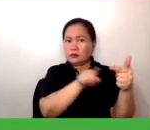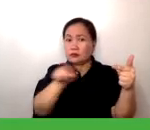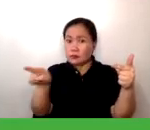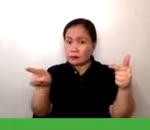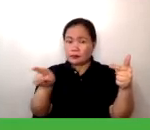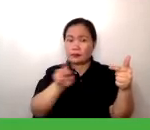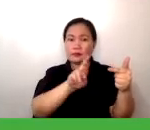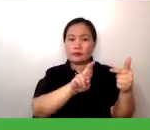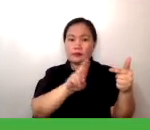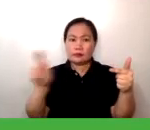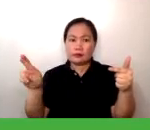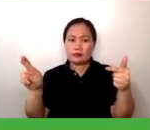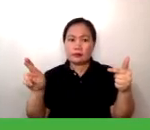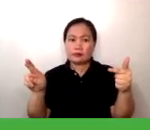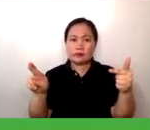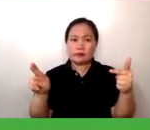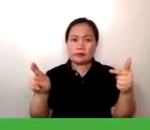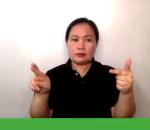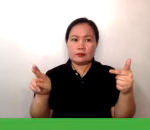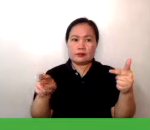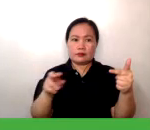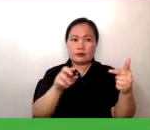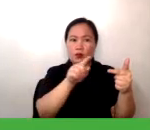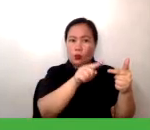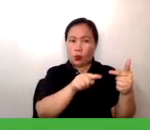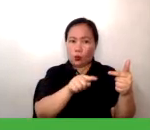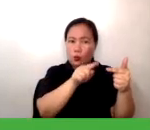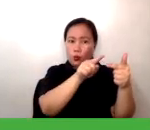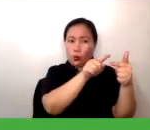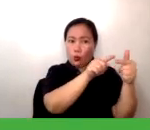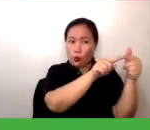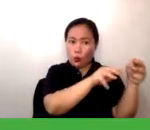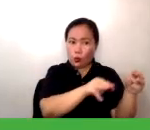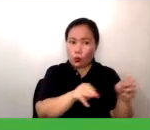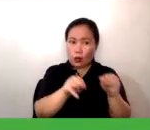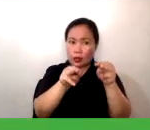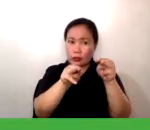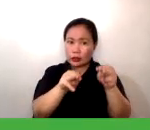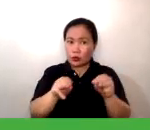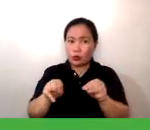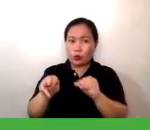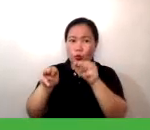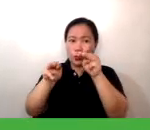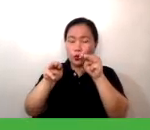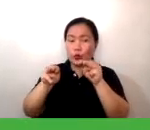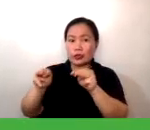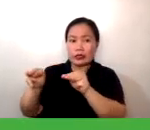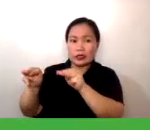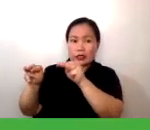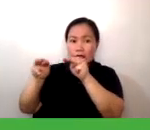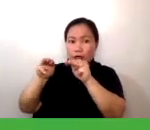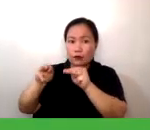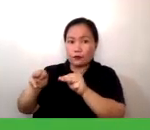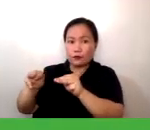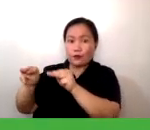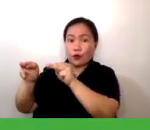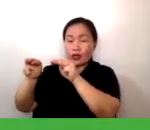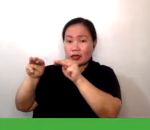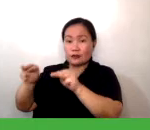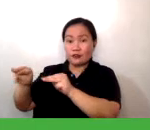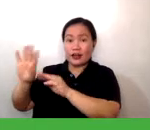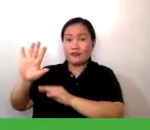Bilang tayo papunta sa milligrams. Ang layo, 'di ba? So, from here, 1,